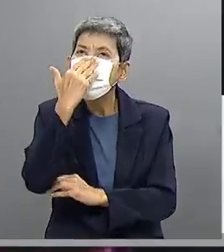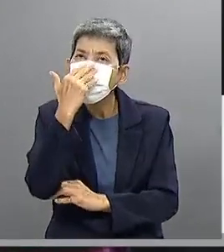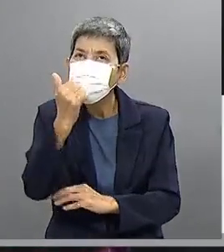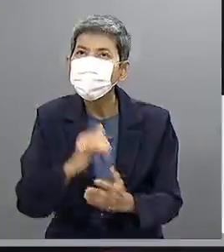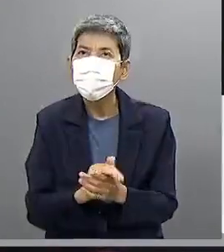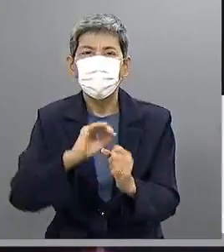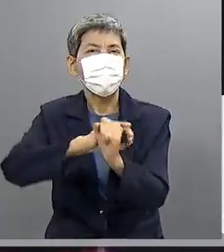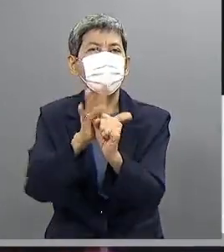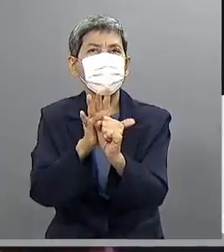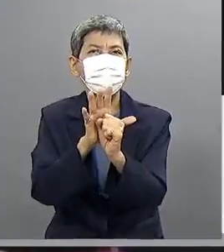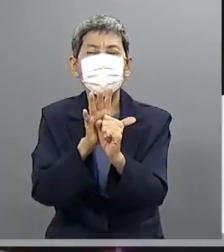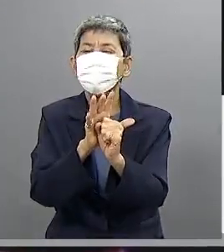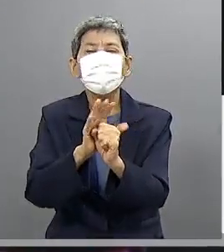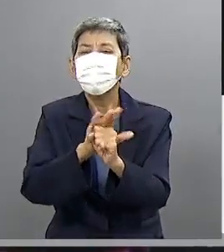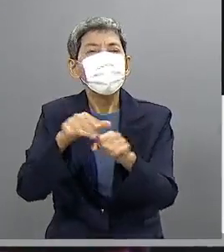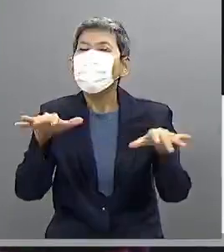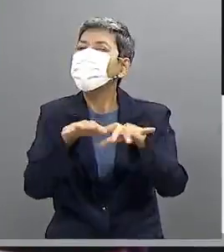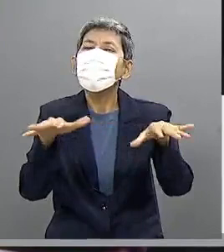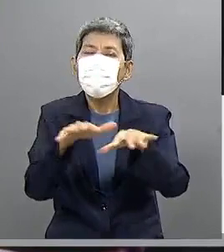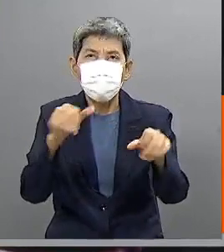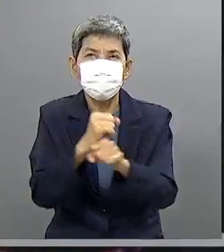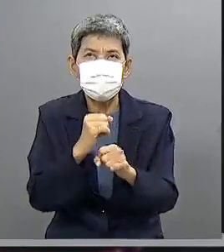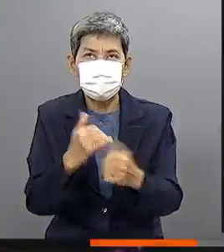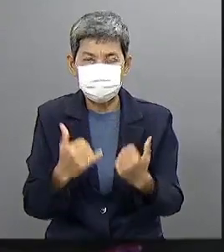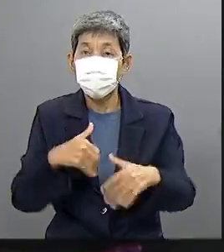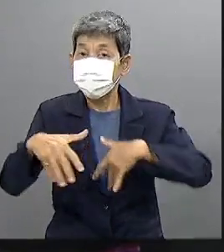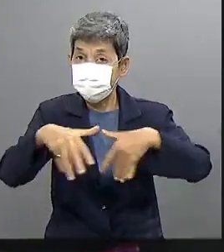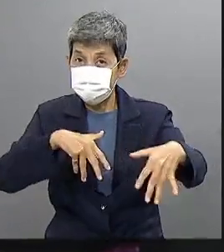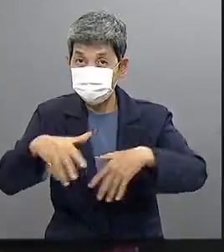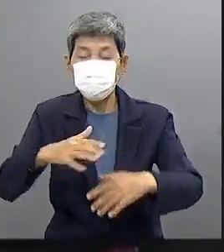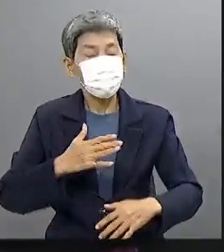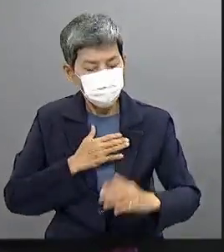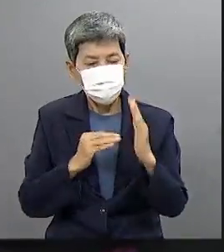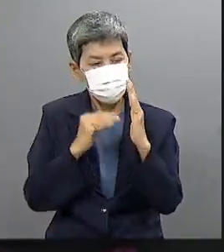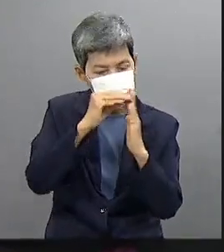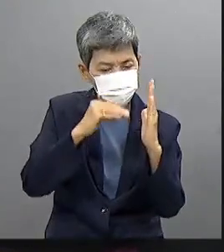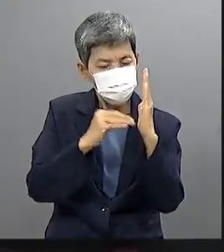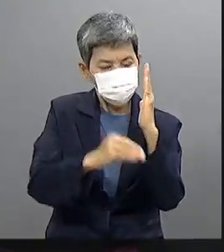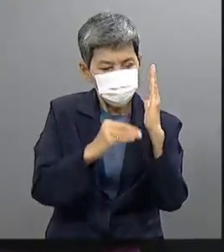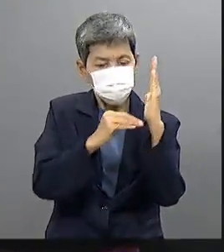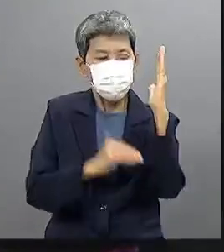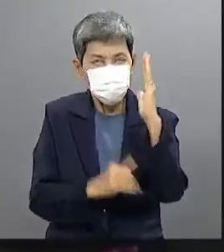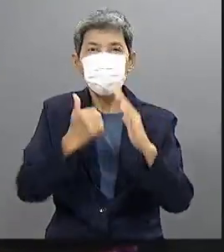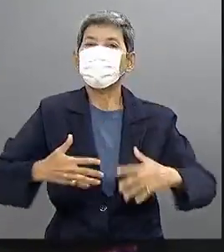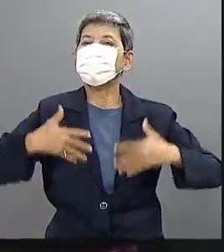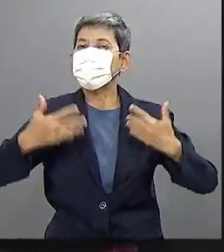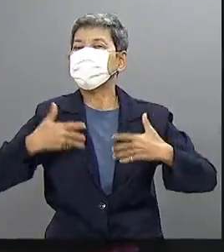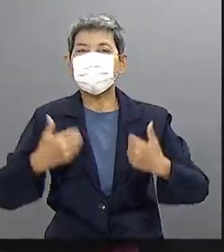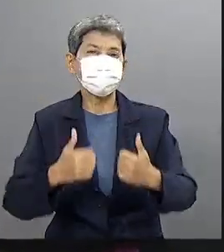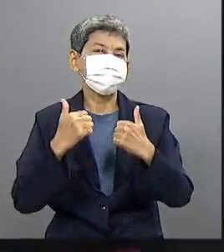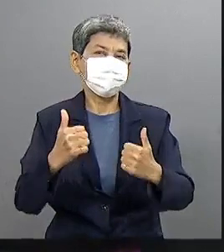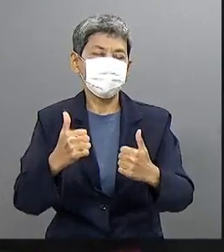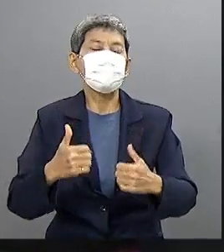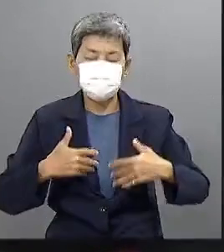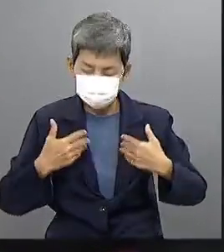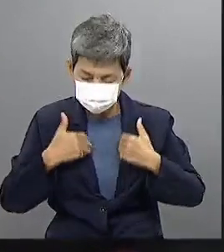รคประจำถิ่นแล้วนะคะก็ทำให้ประชาชนเนี่ยกล้าออกมาเที่ยวนะคะก็สนุกสนานดีค่ะคึกคักดีทำให้เศ